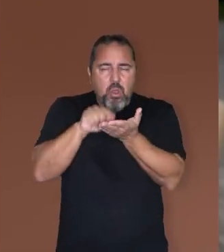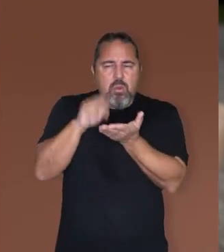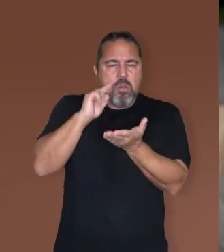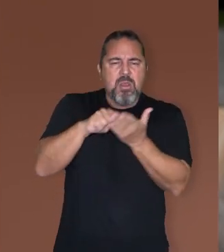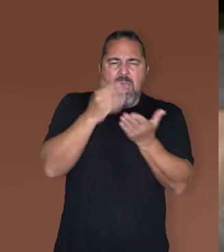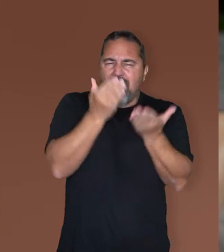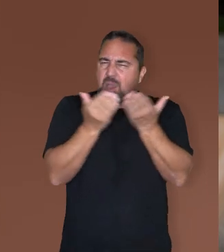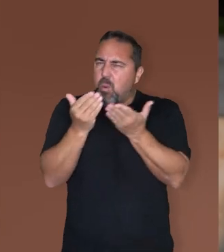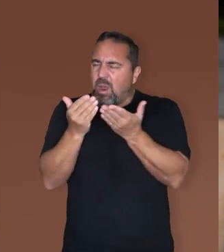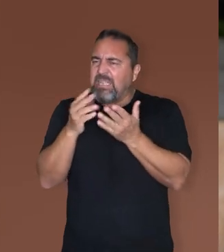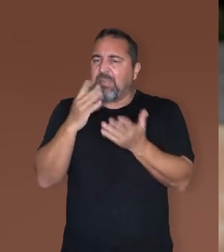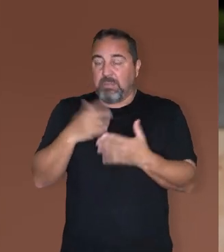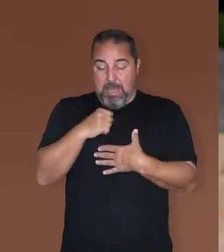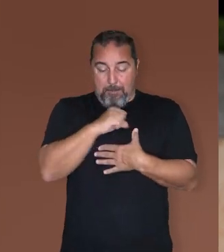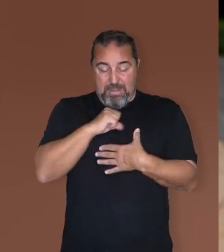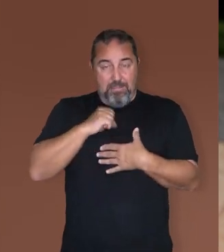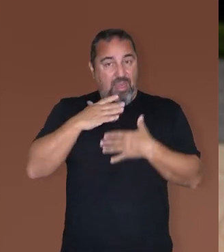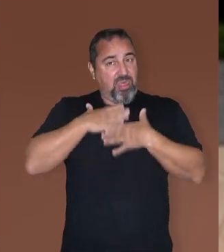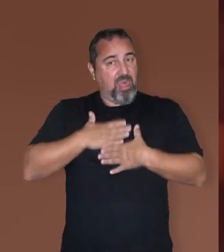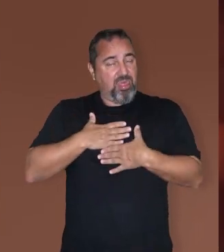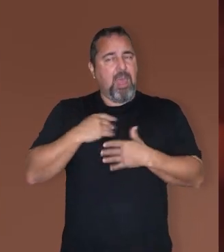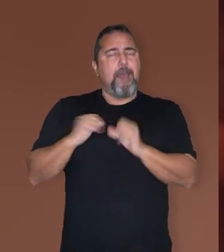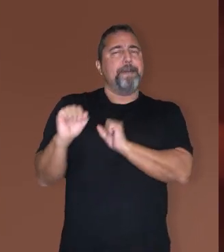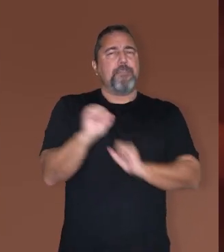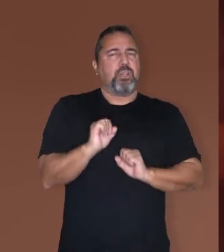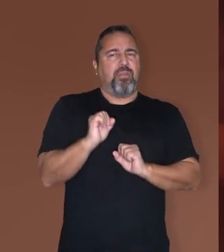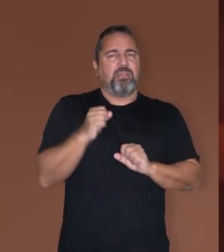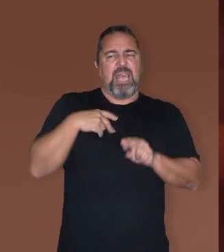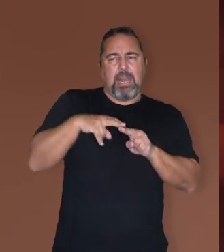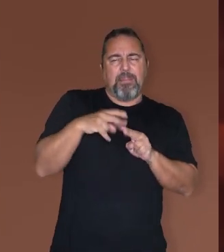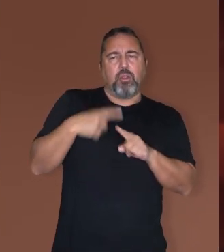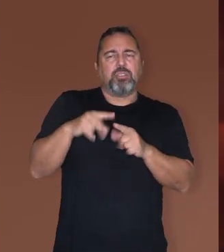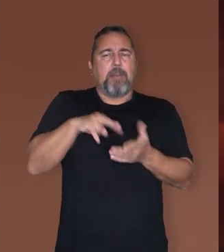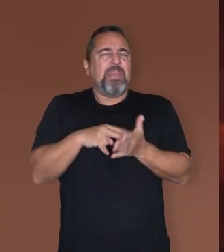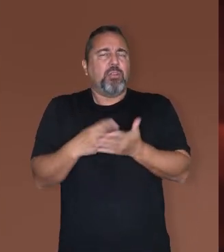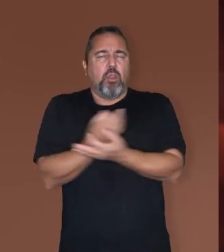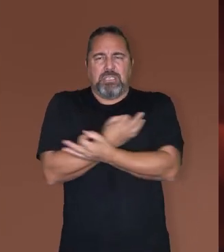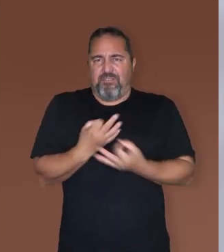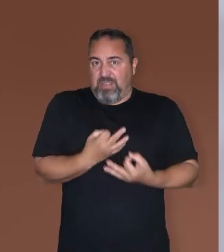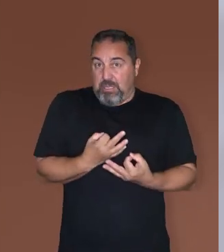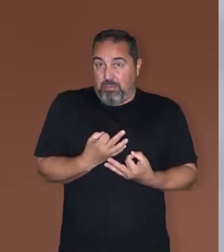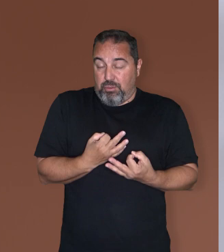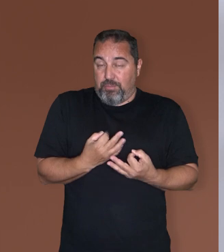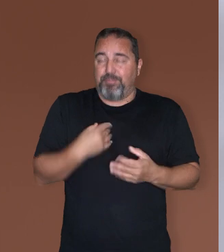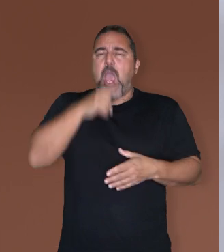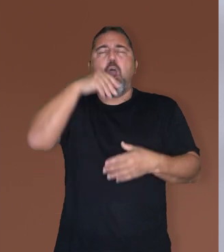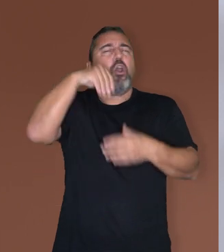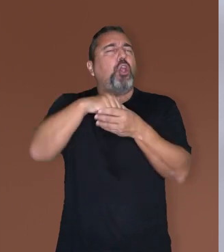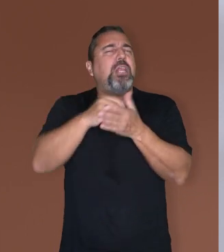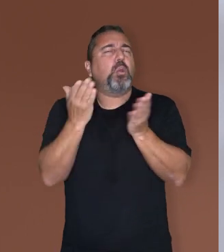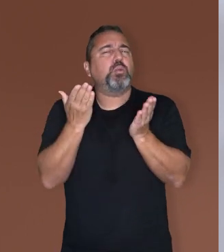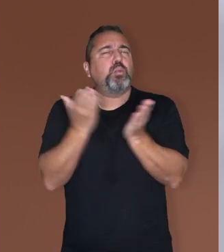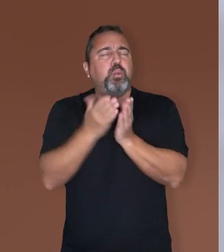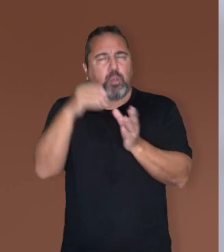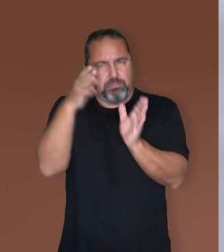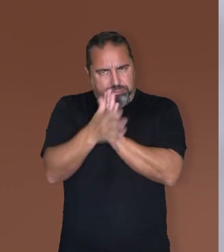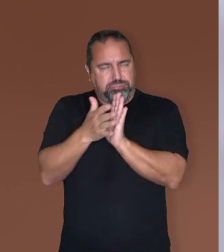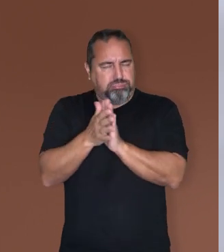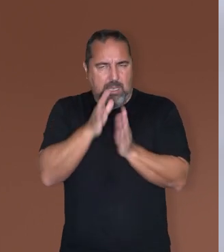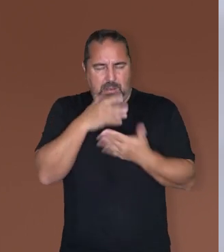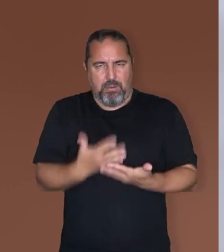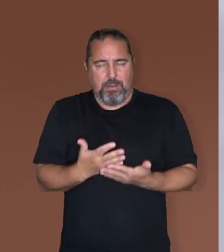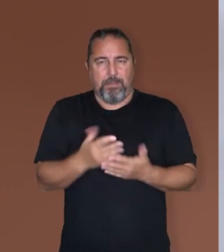ebaluatzen. Eta babestu zure pribatutasuna tresna eta metodo eraginkorren bidez. Hona hemen ikastaroaren